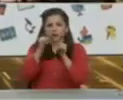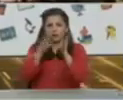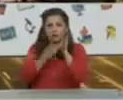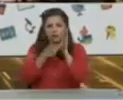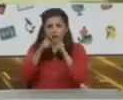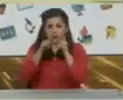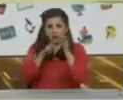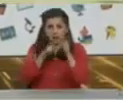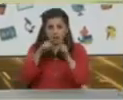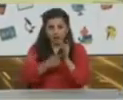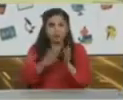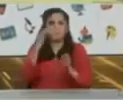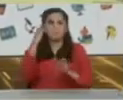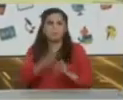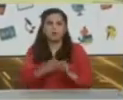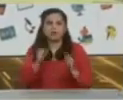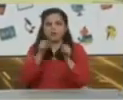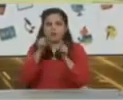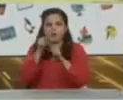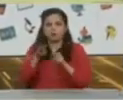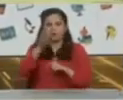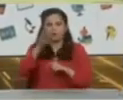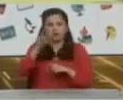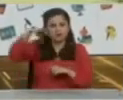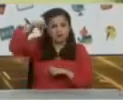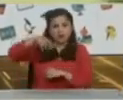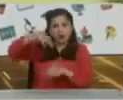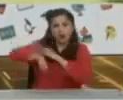पर छत्तीसगढ़ रायपुर से